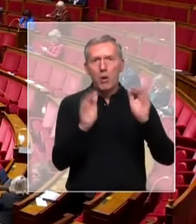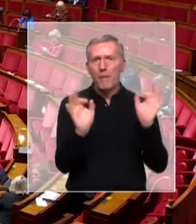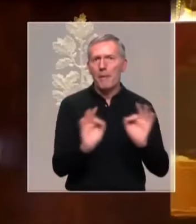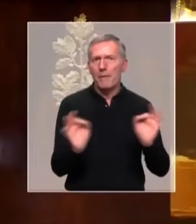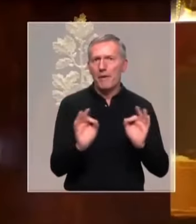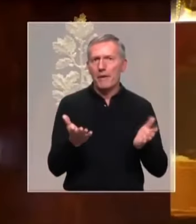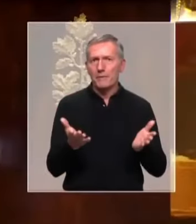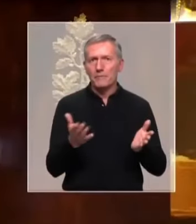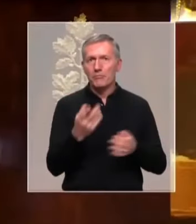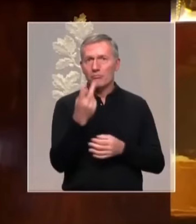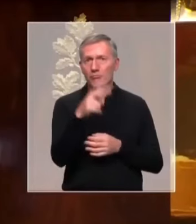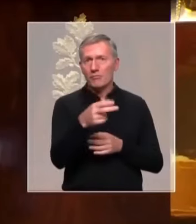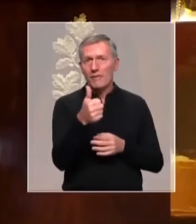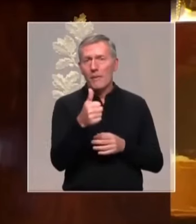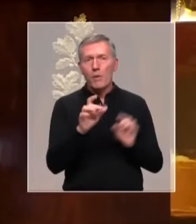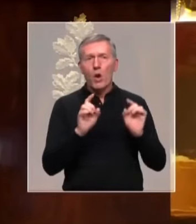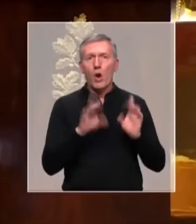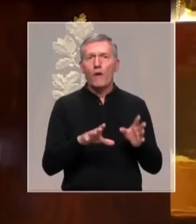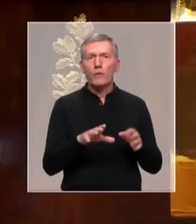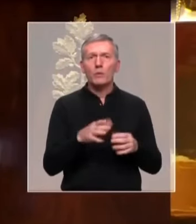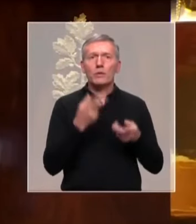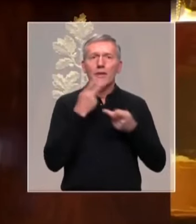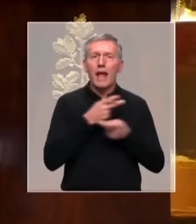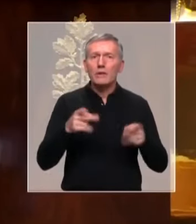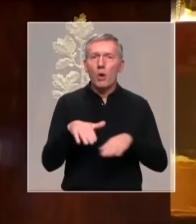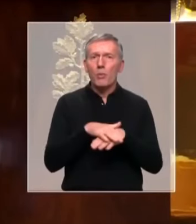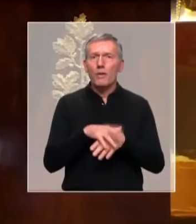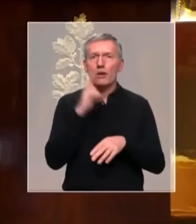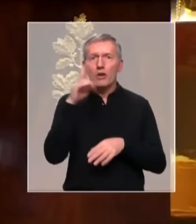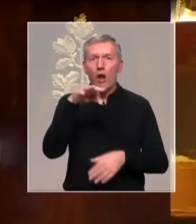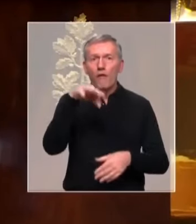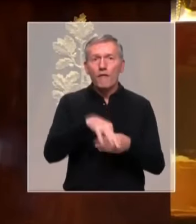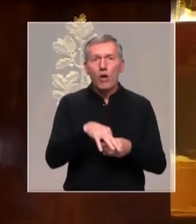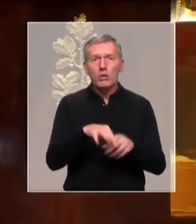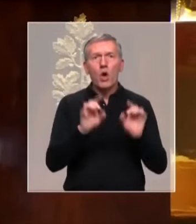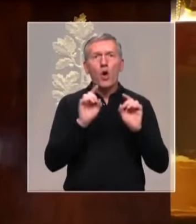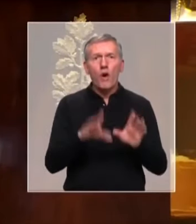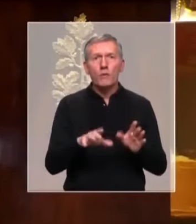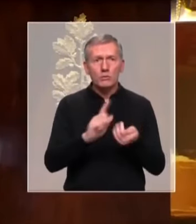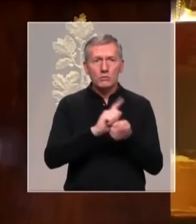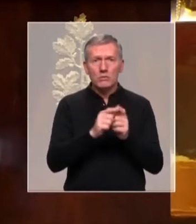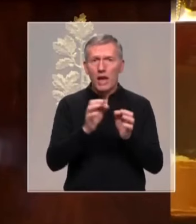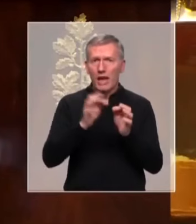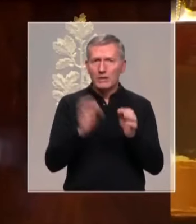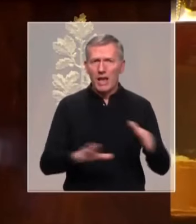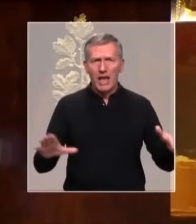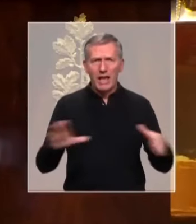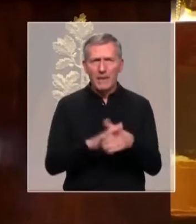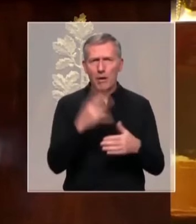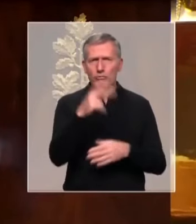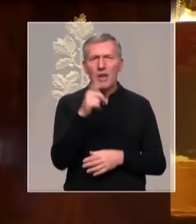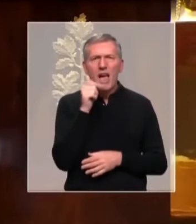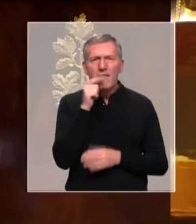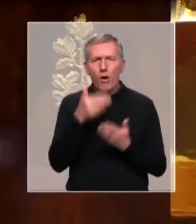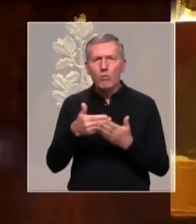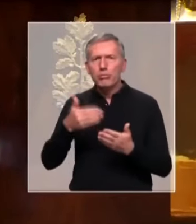course au perchoir n'est pas terminée les députés doivent élire leur président jeudi à partir de 15h à bulletin secret André chassen affrontera entre